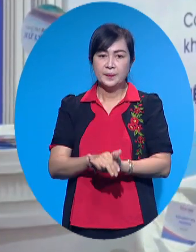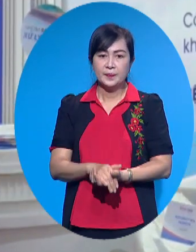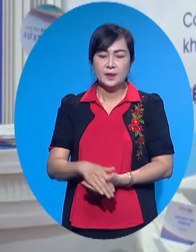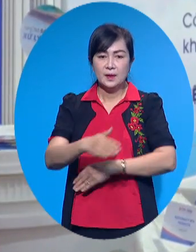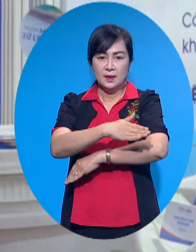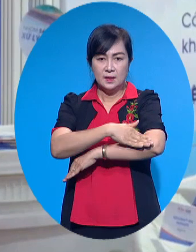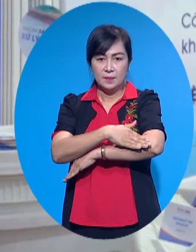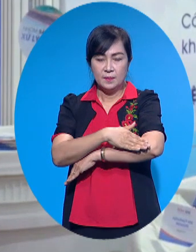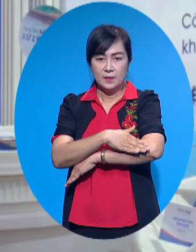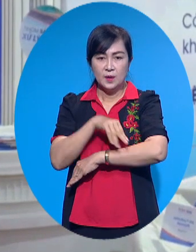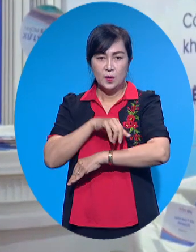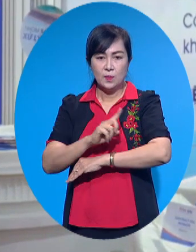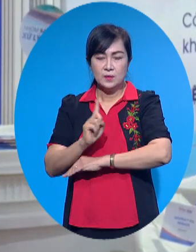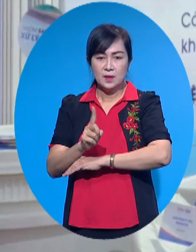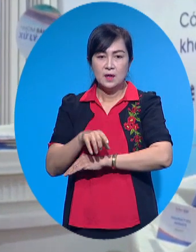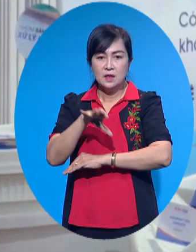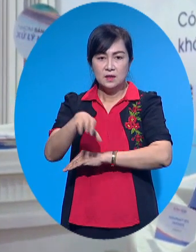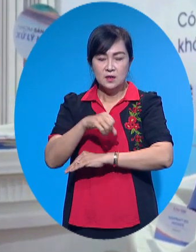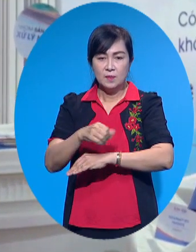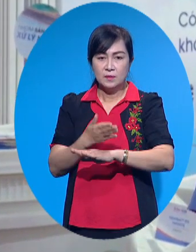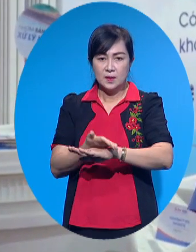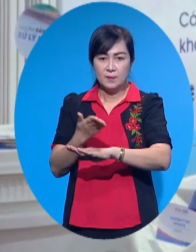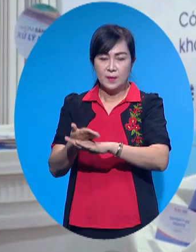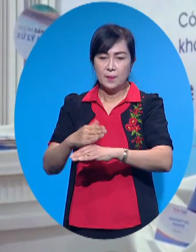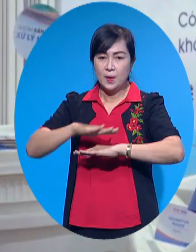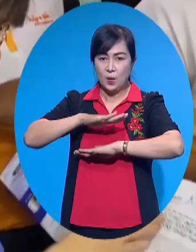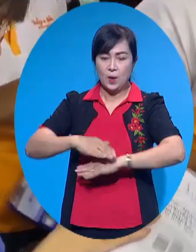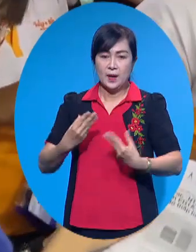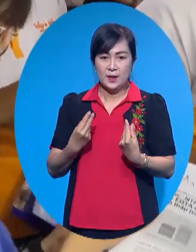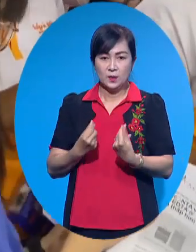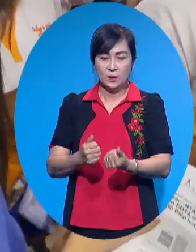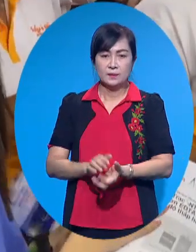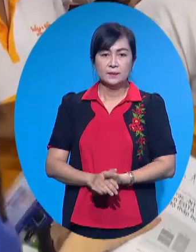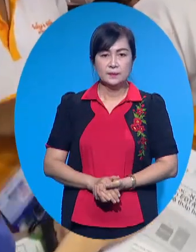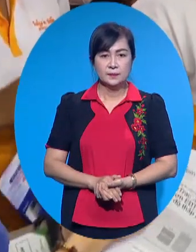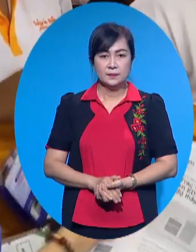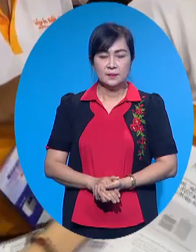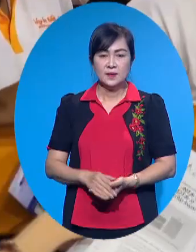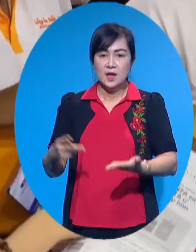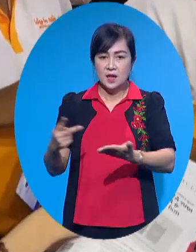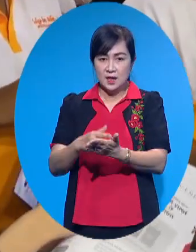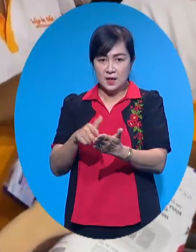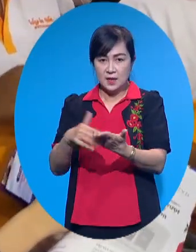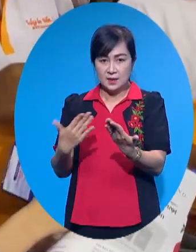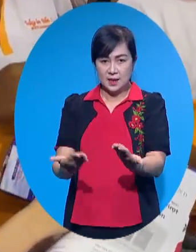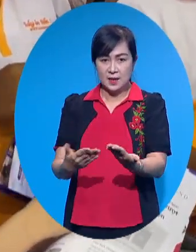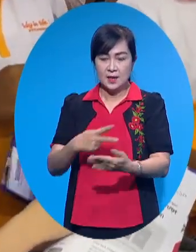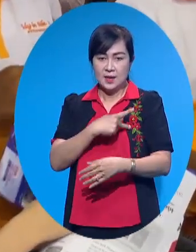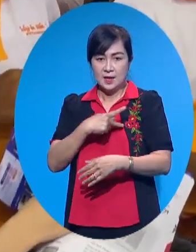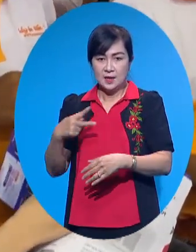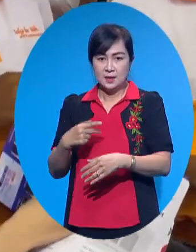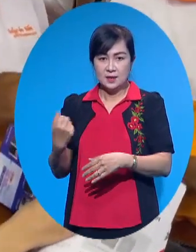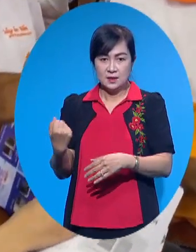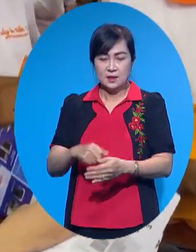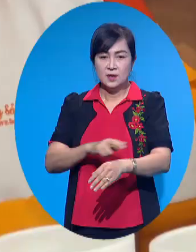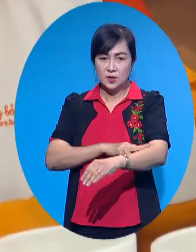cho người bà con nông dân sử dụng các sản phẩm một cách hiệu quả và an toàn. Tại sự kiện lần này, các đối tác khách hàng sẽ được